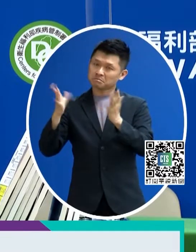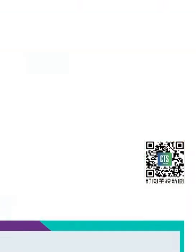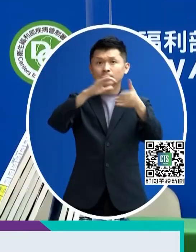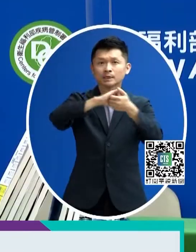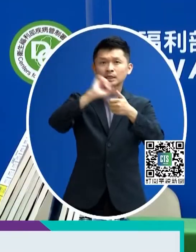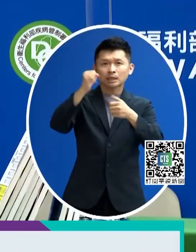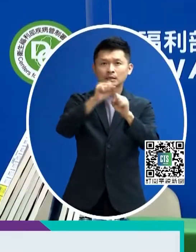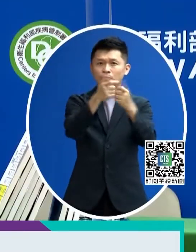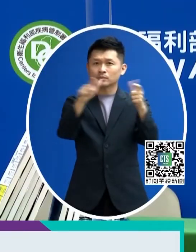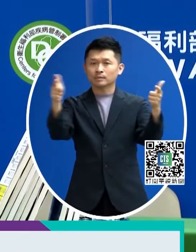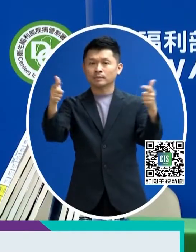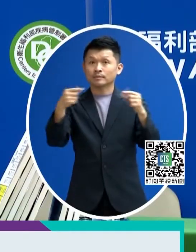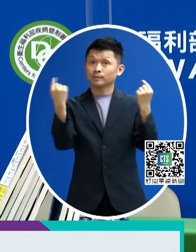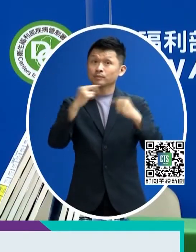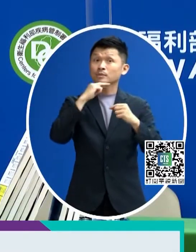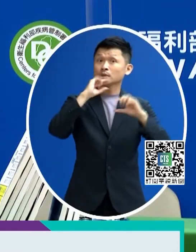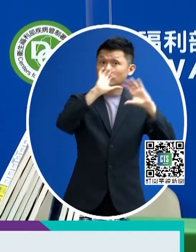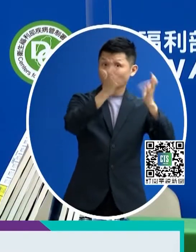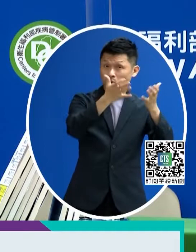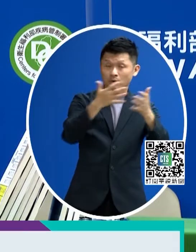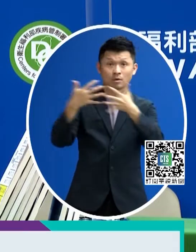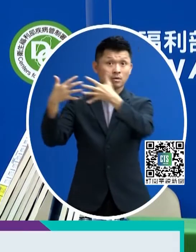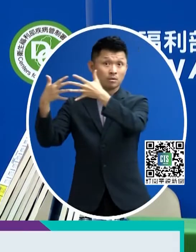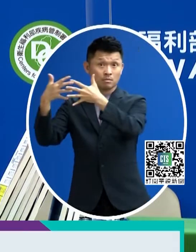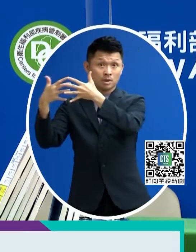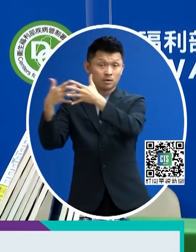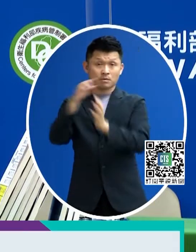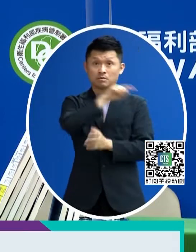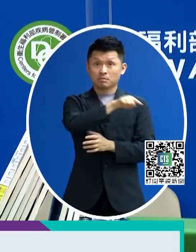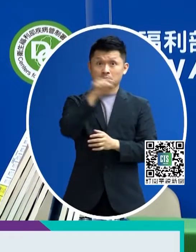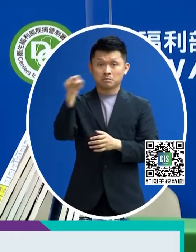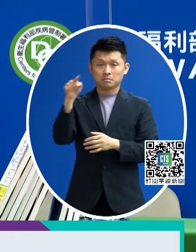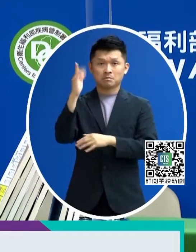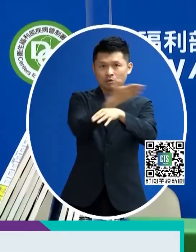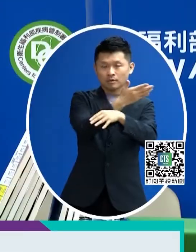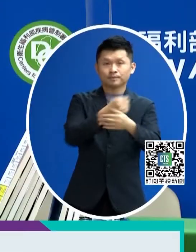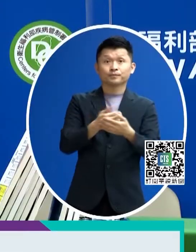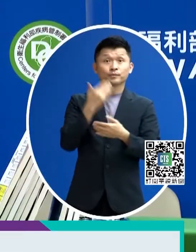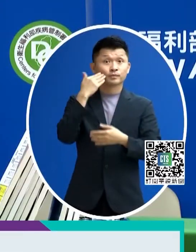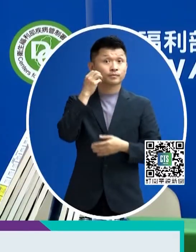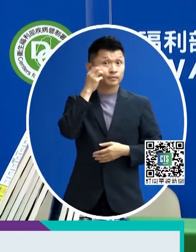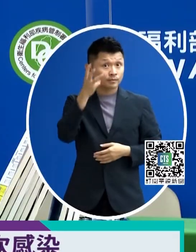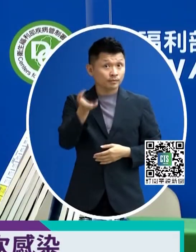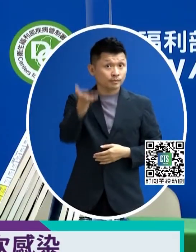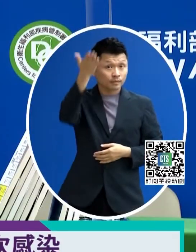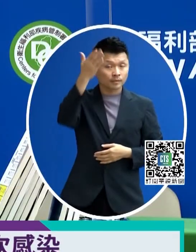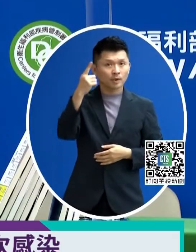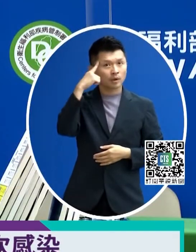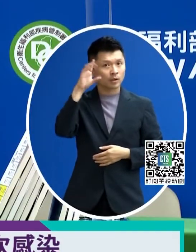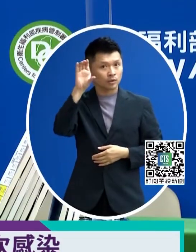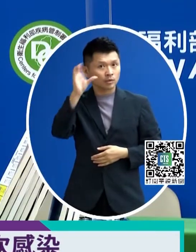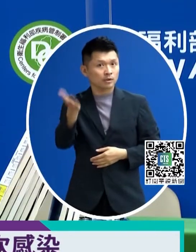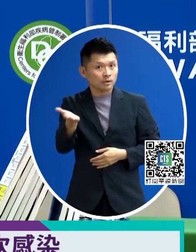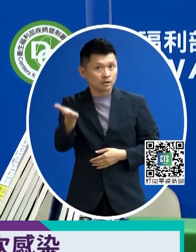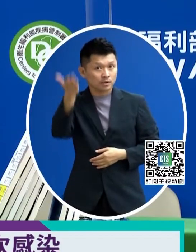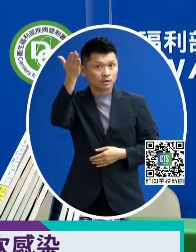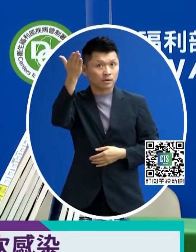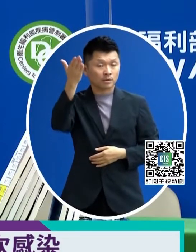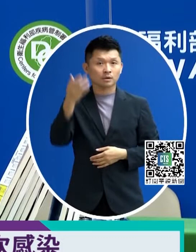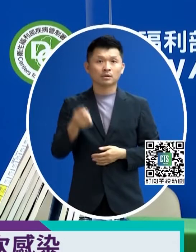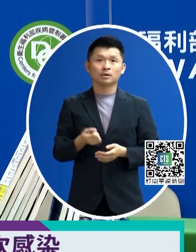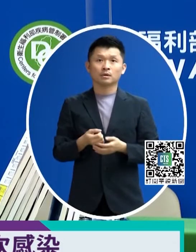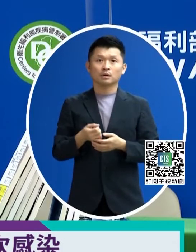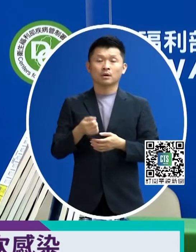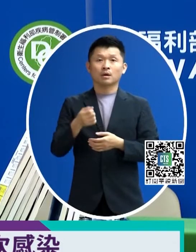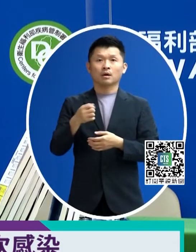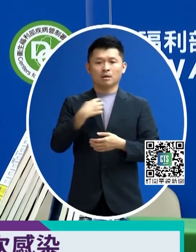1/1000到1/3哈。像在英国跟美国的部分，他们的官方哈都是用3个月或者是90天以上呢，才会